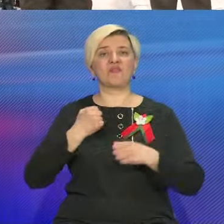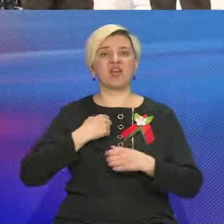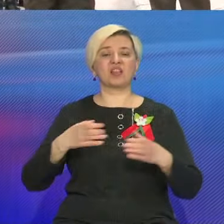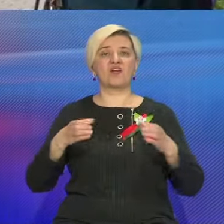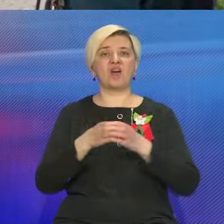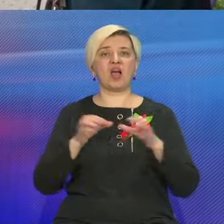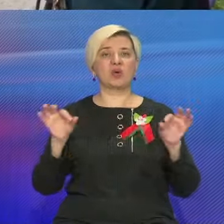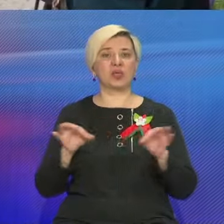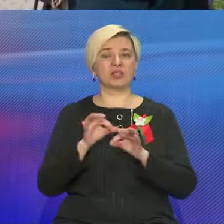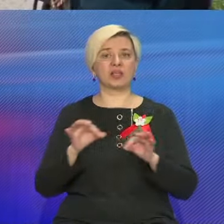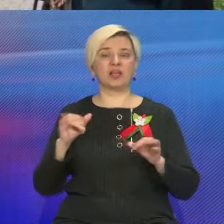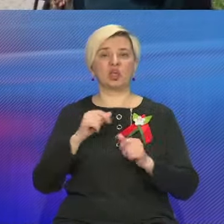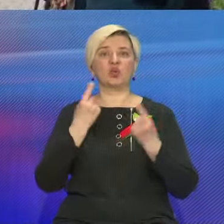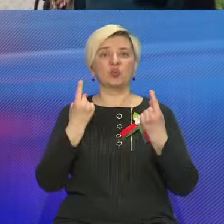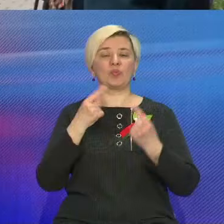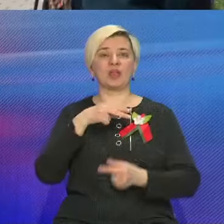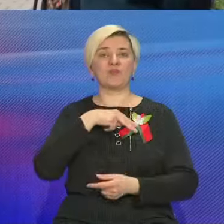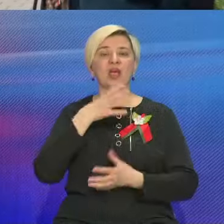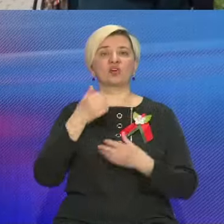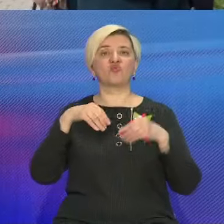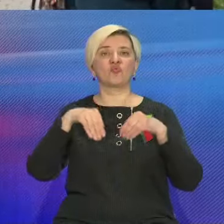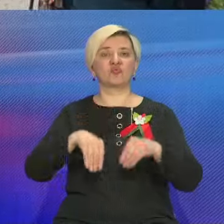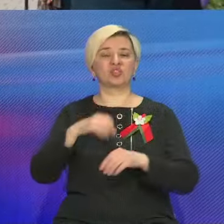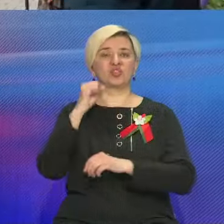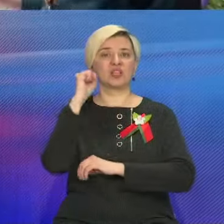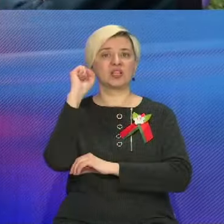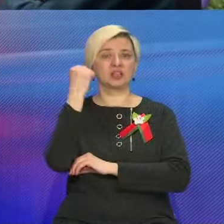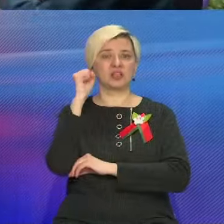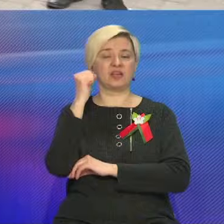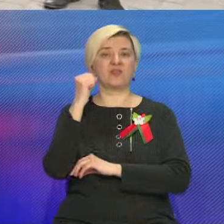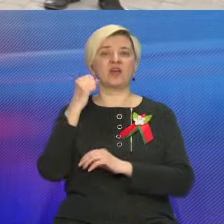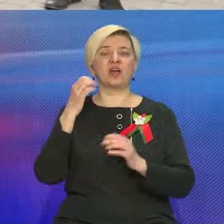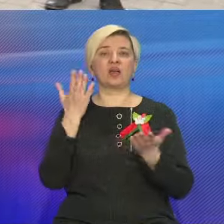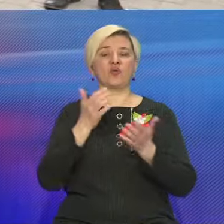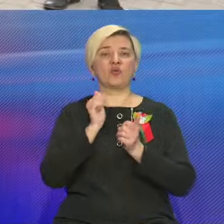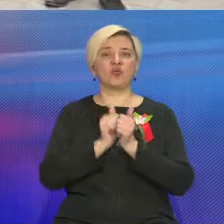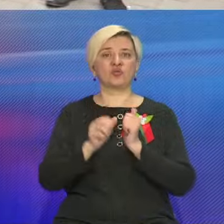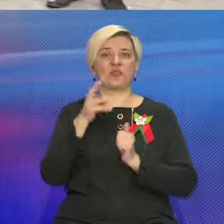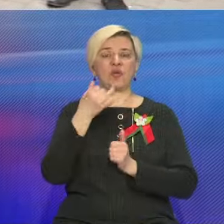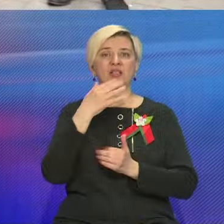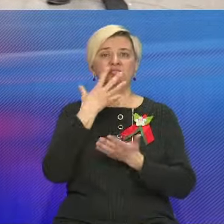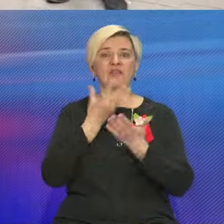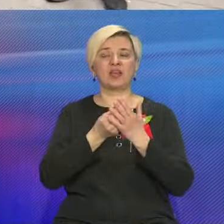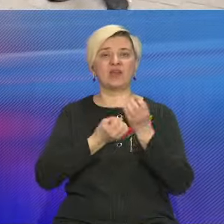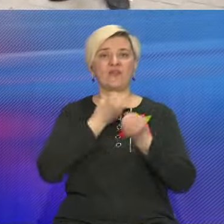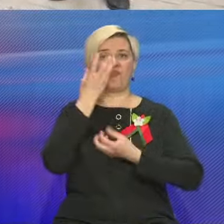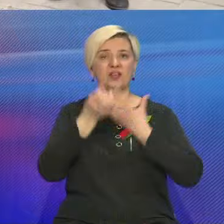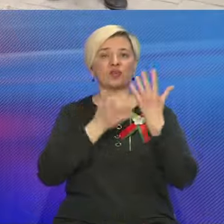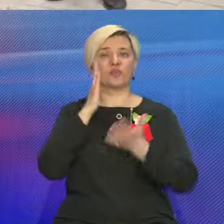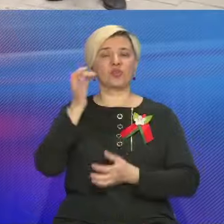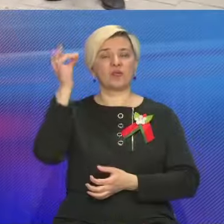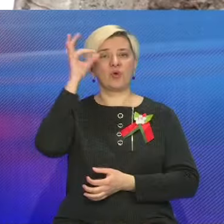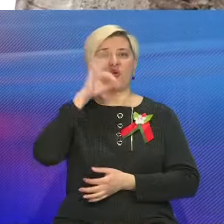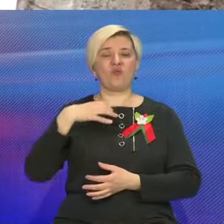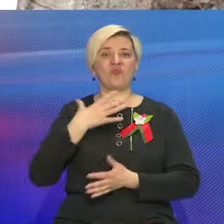А ще висаджене у тихім дворику у центрі Гродна древо, яке кожен май свою квітінню буде нагадувати об важності